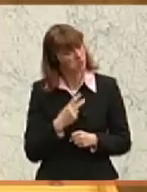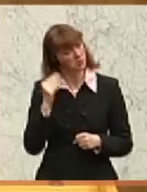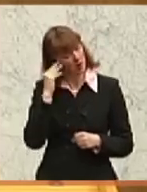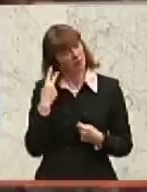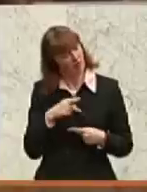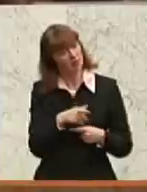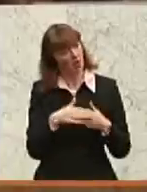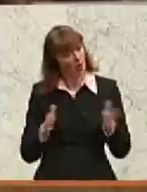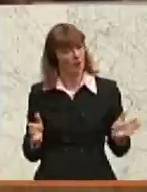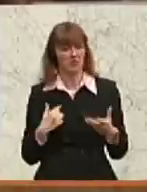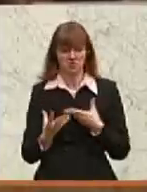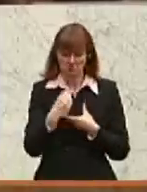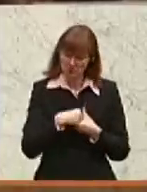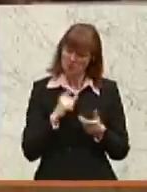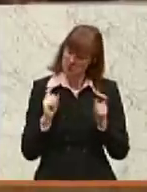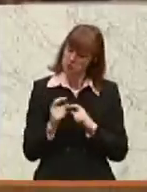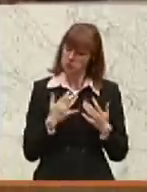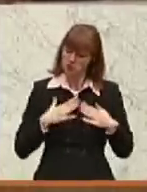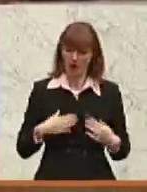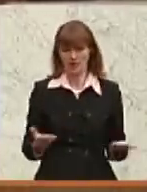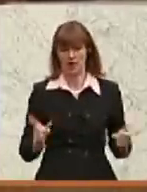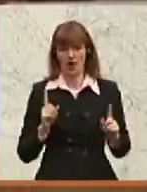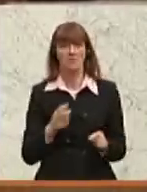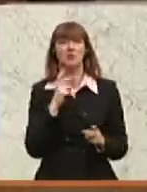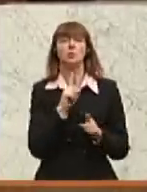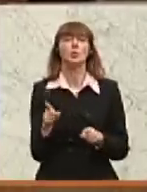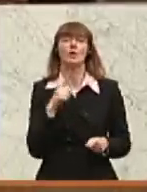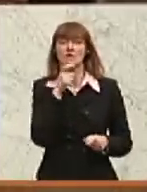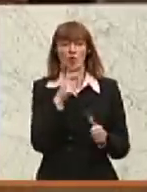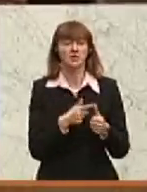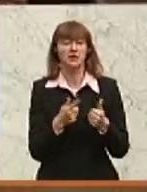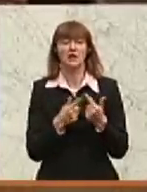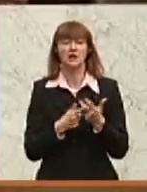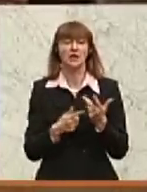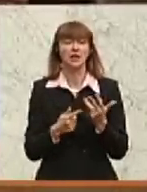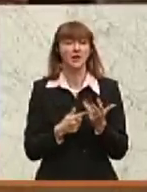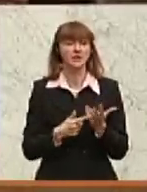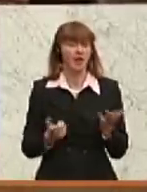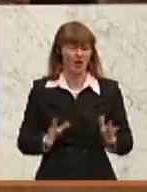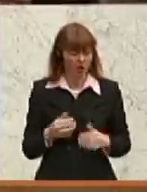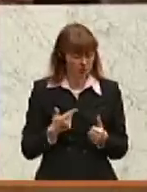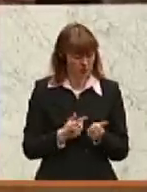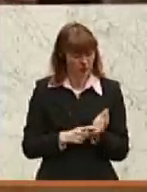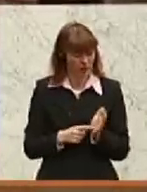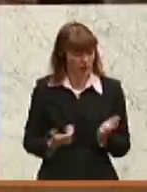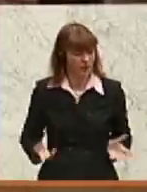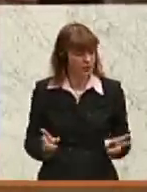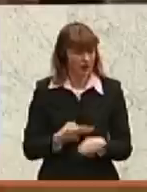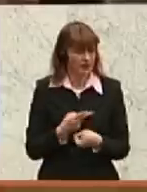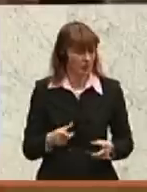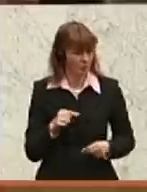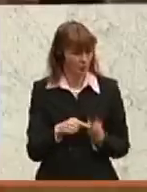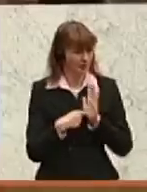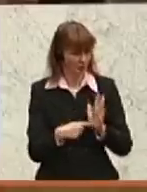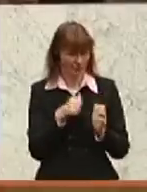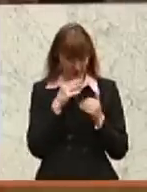Diskussion aufnehmen. Aber zu sagen, ja, wir wollen diskutieren, aber das und das und das und das und das wird nicht gehen, signalisiert halt nicht allzu viel